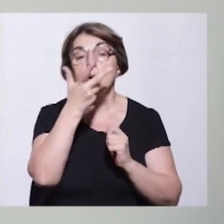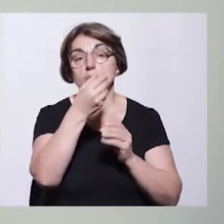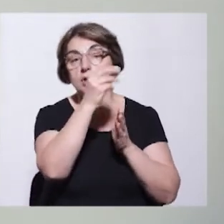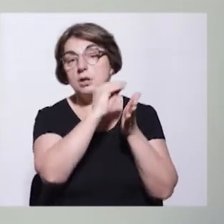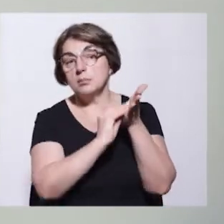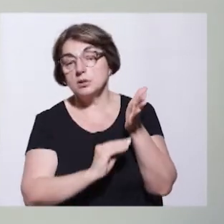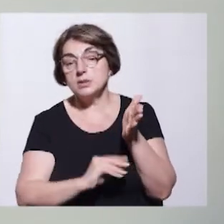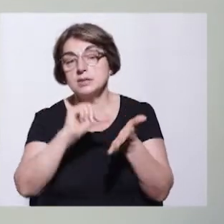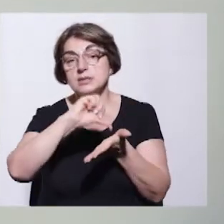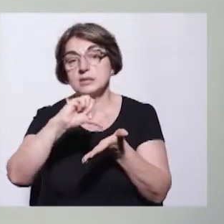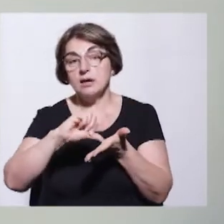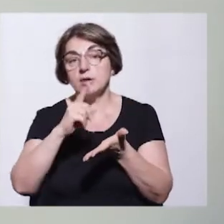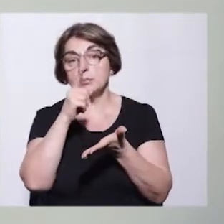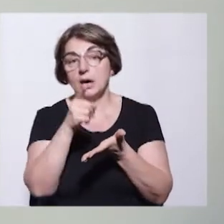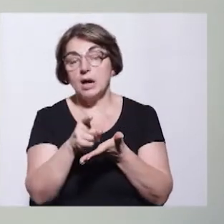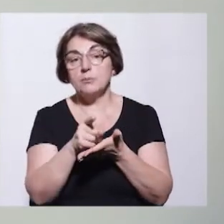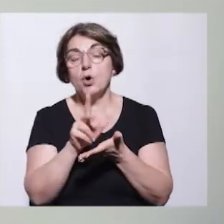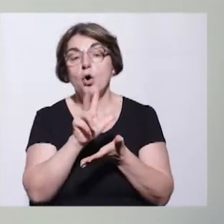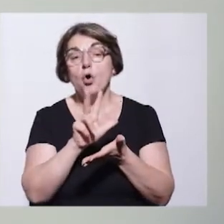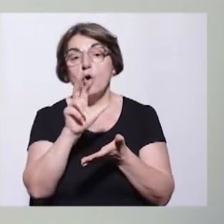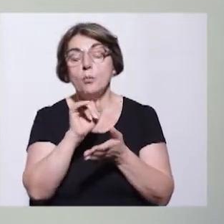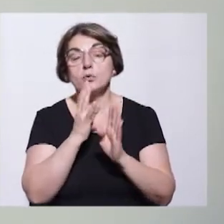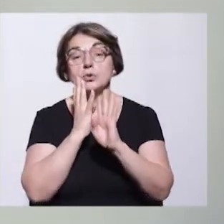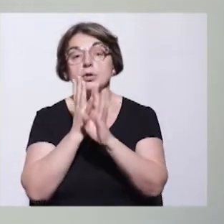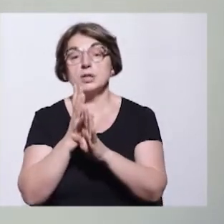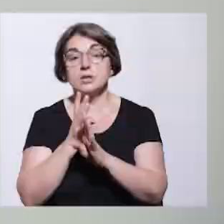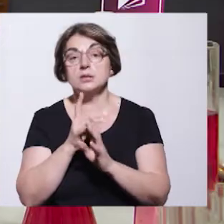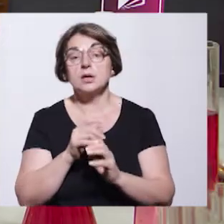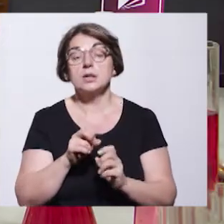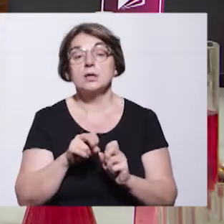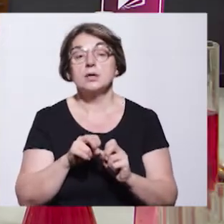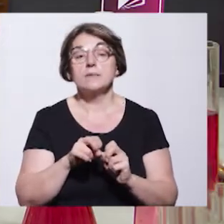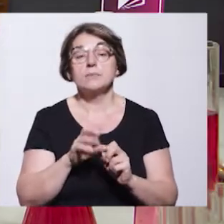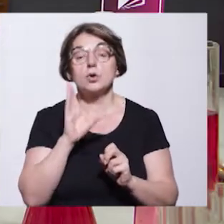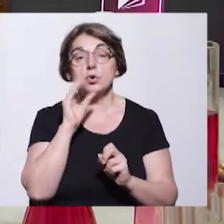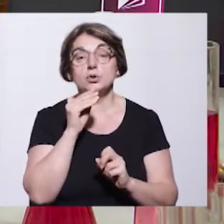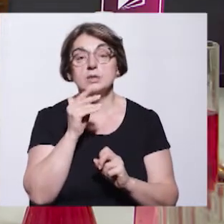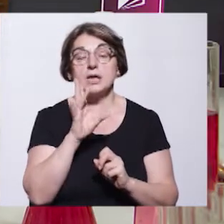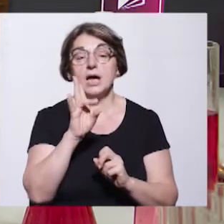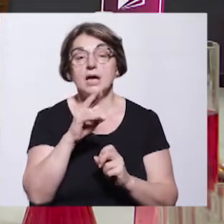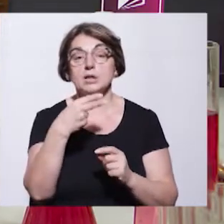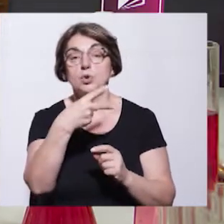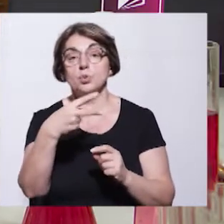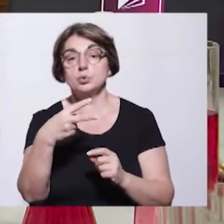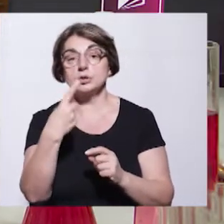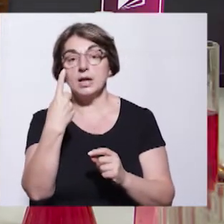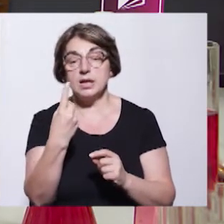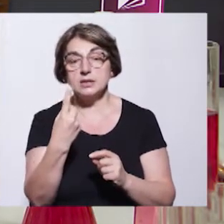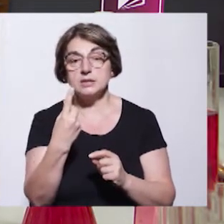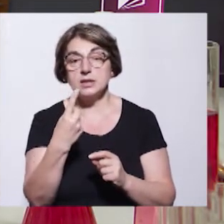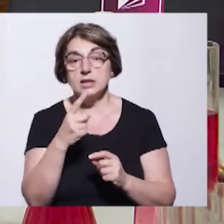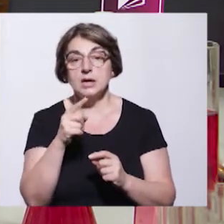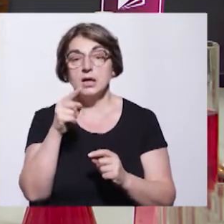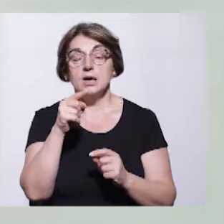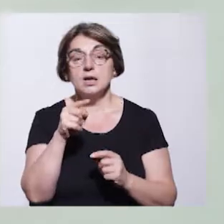რამოდენიმე წარმომადგენელი ჰომოლოგიური რიგის. კერძოდ, როდესაც N-ი უდრის 1-ს,